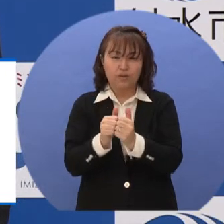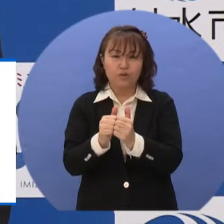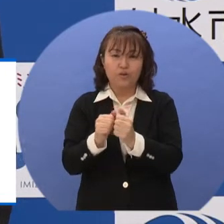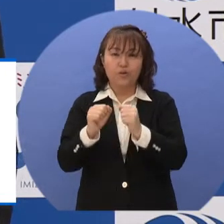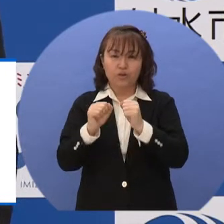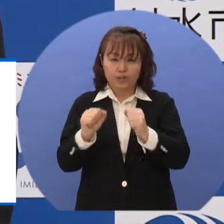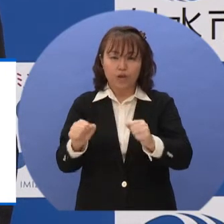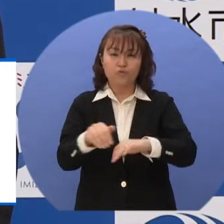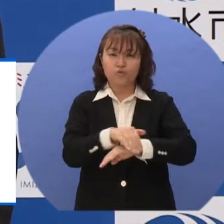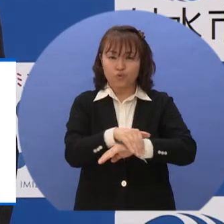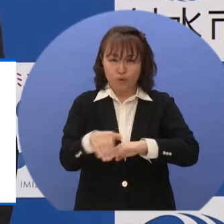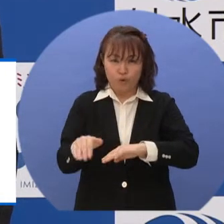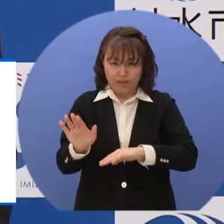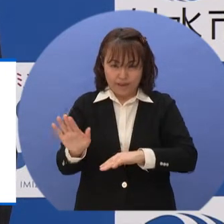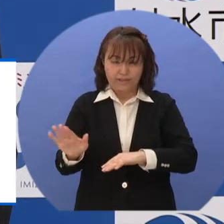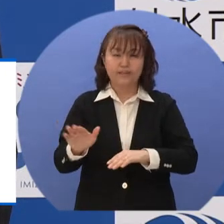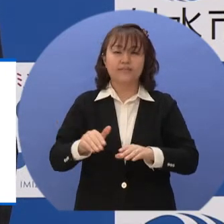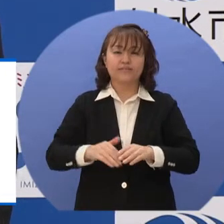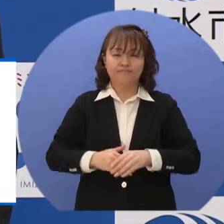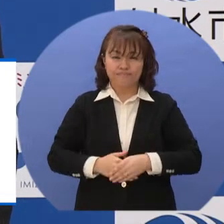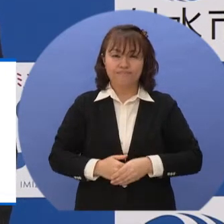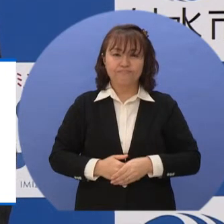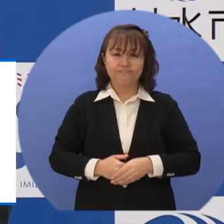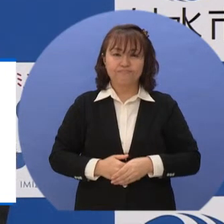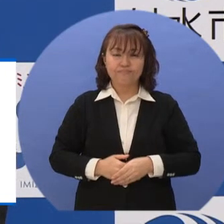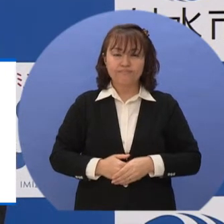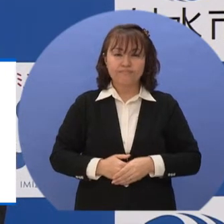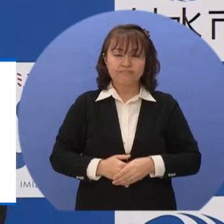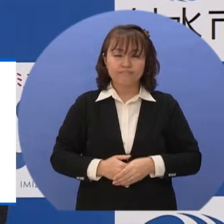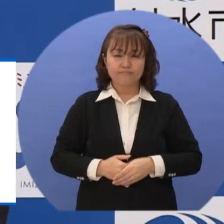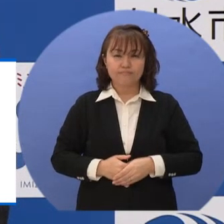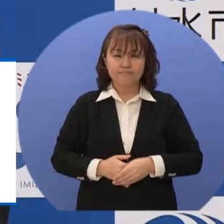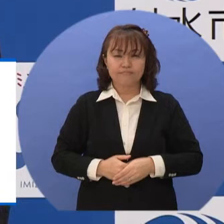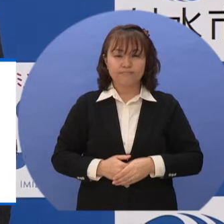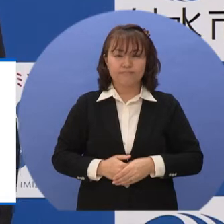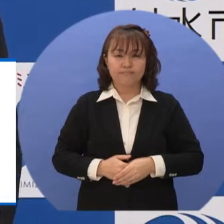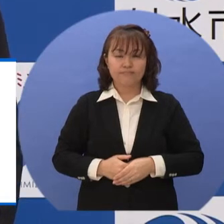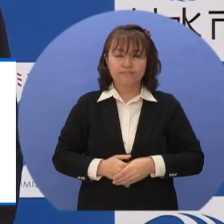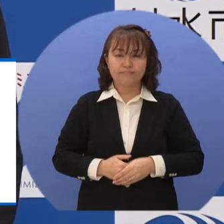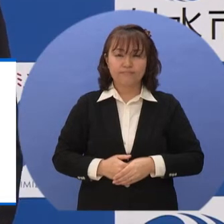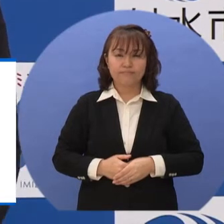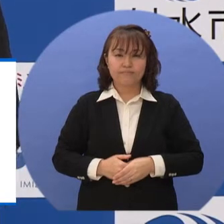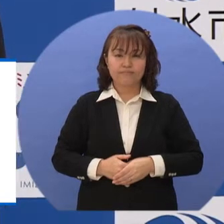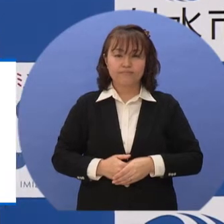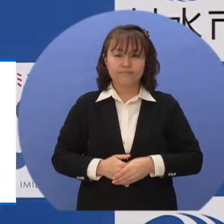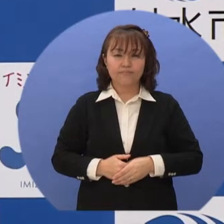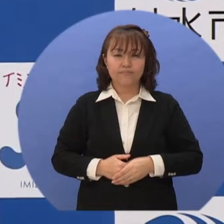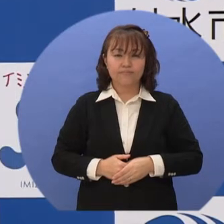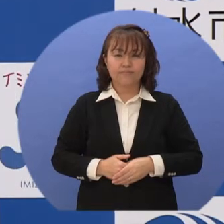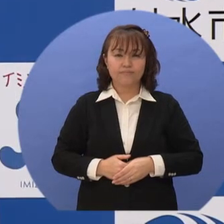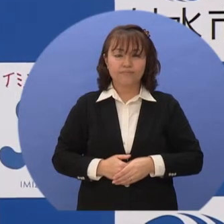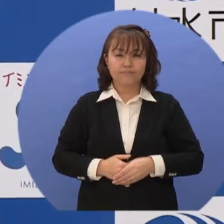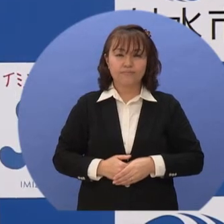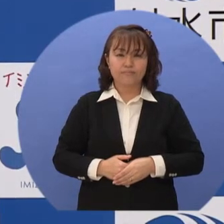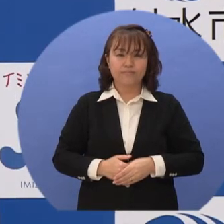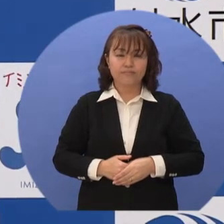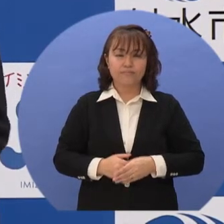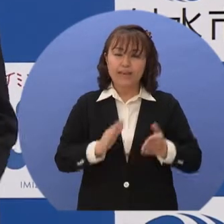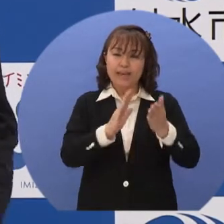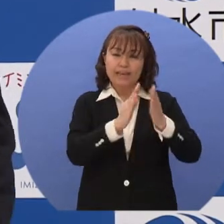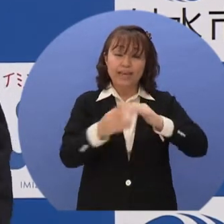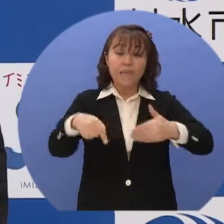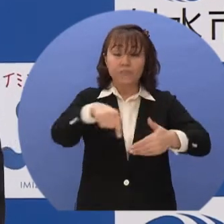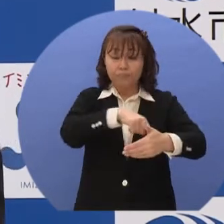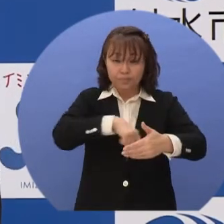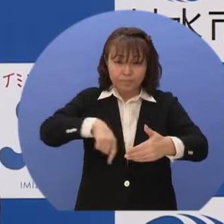を会いをしていただくというそういった内容になっていますえなおあのま県内の